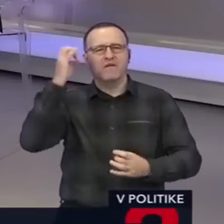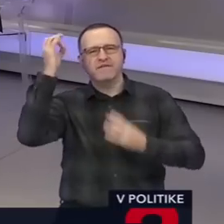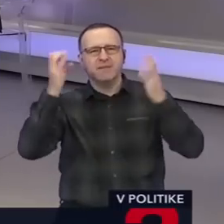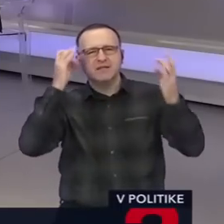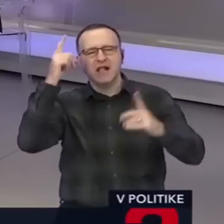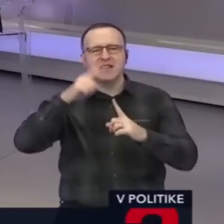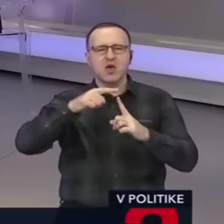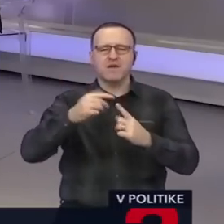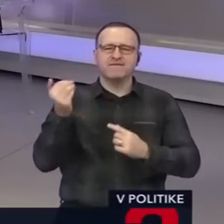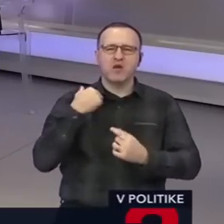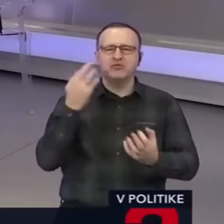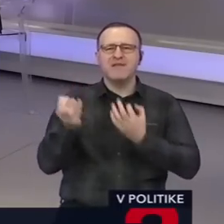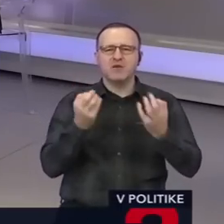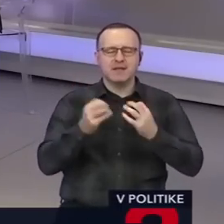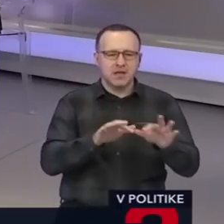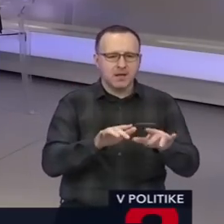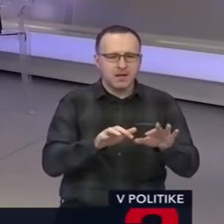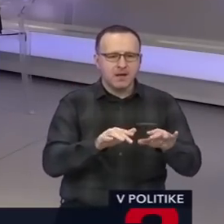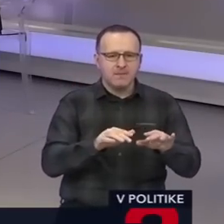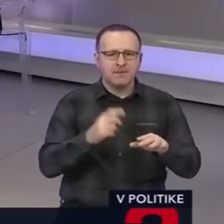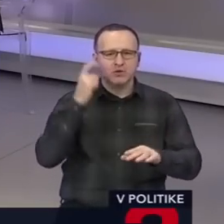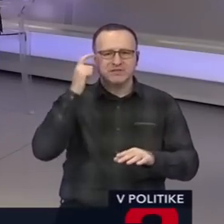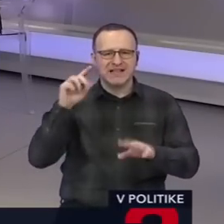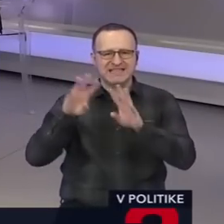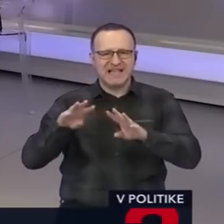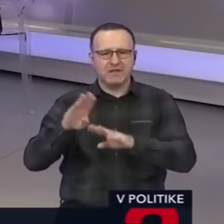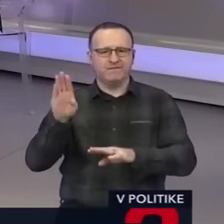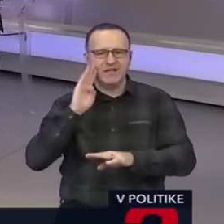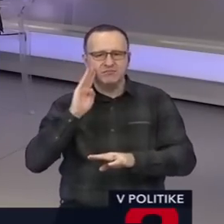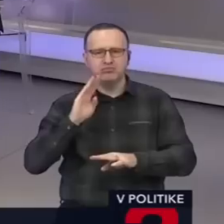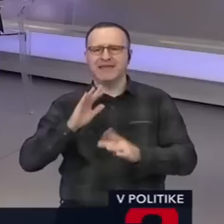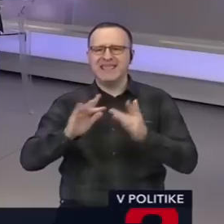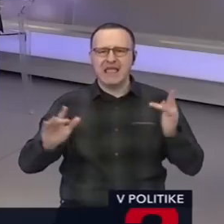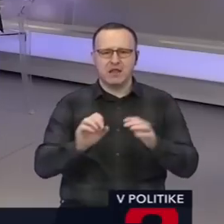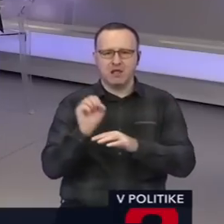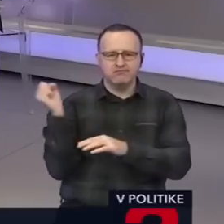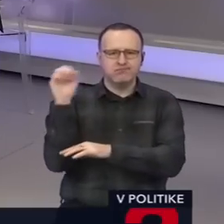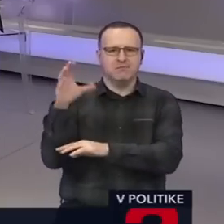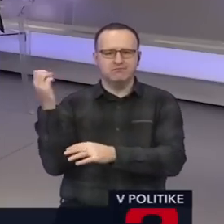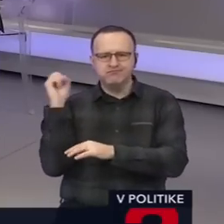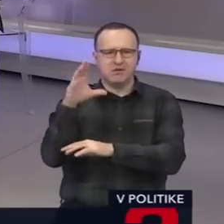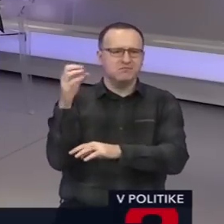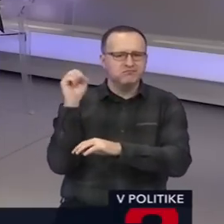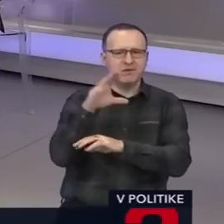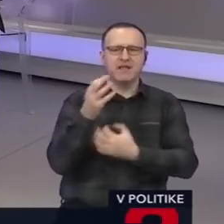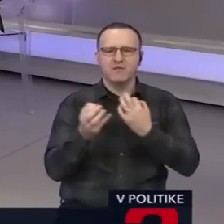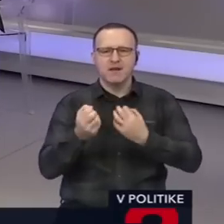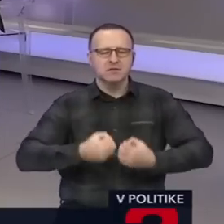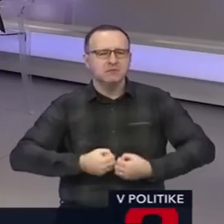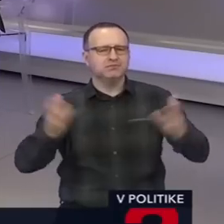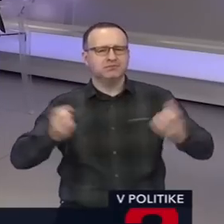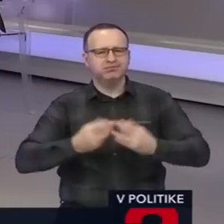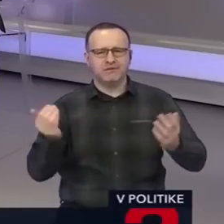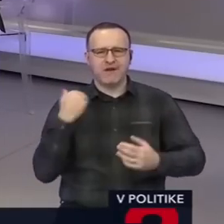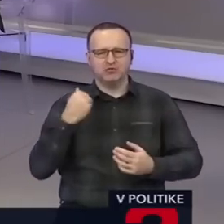konšpiračných teórií, dezinformácií, ktoré vnáša na sociálne siete a snaží sa týmto spôsobom destabilizovať politické systémy, či už v